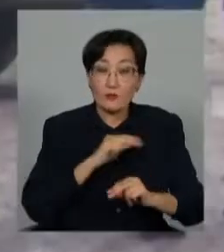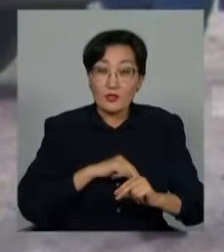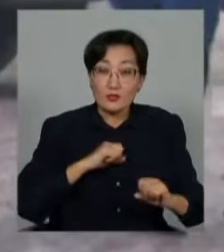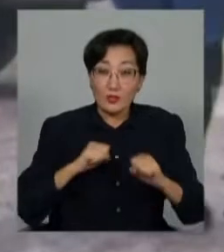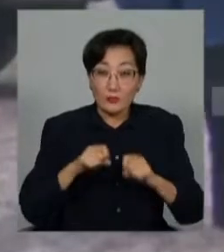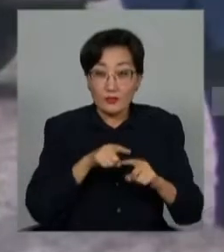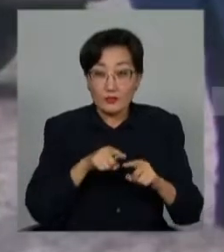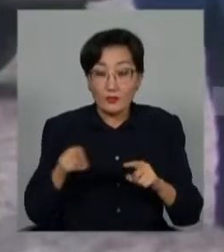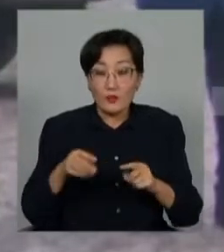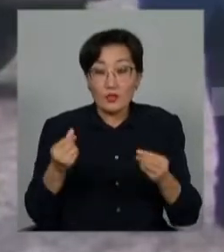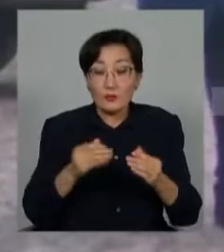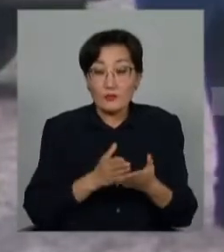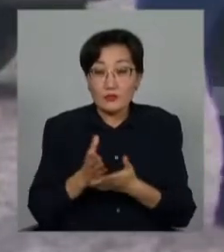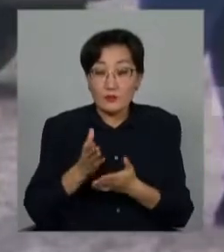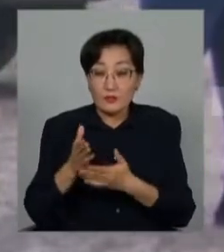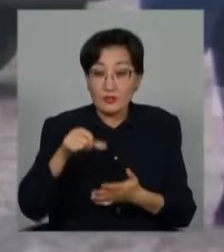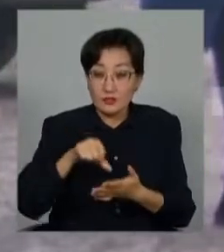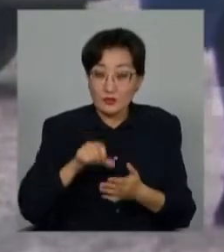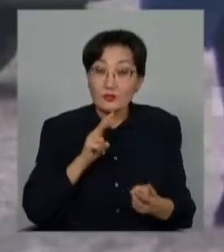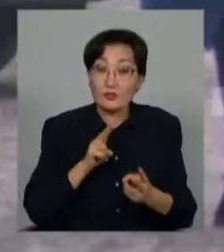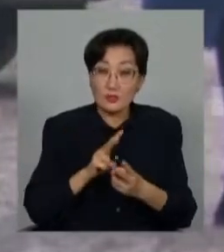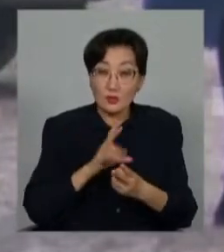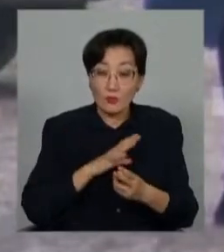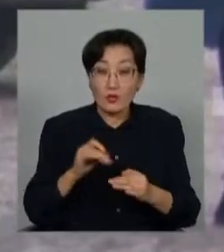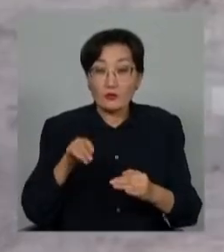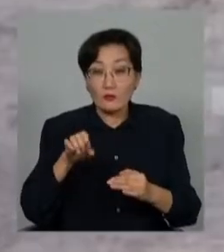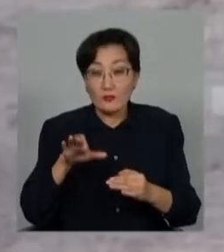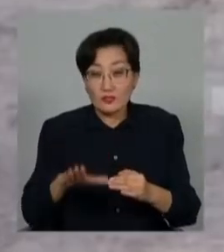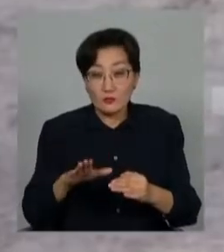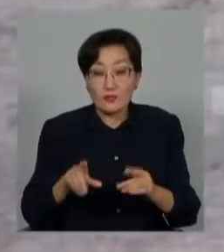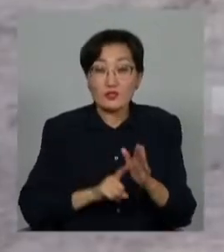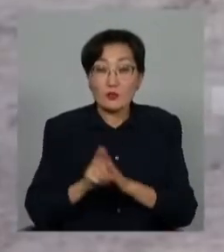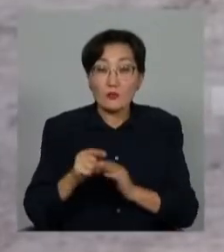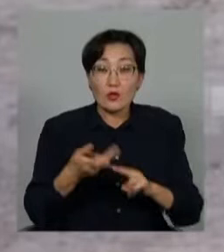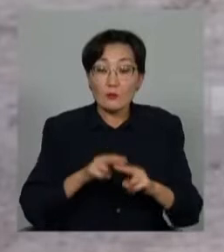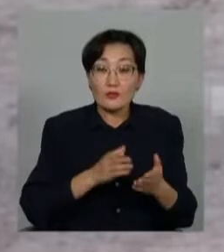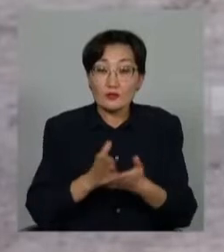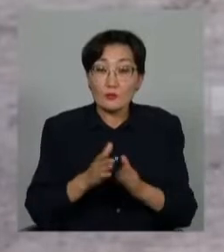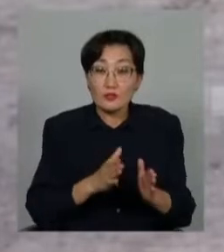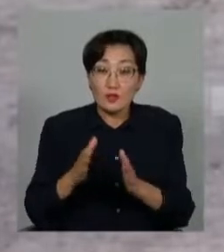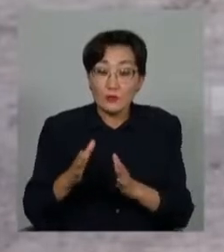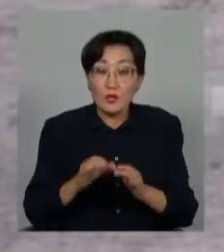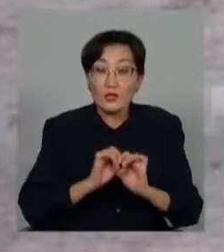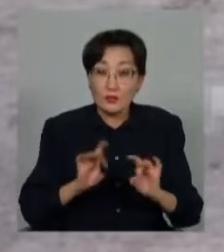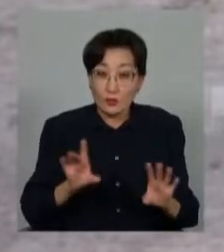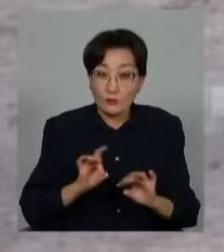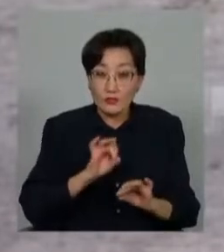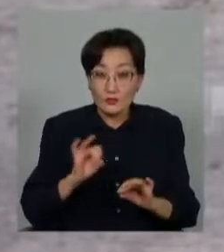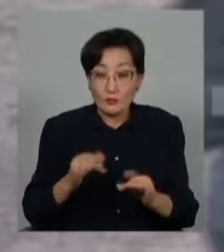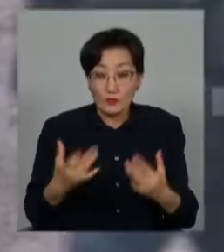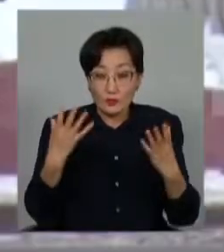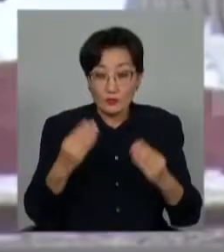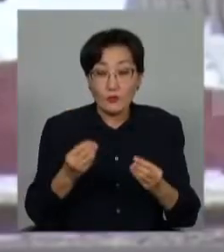сапары барысында қаржы секторының өкілдерімен кездесті. Қасым-Жомарт Тоқаев ең алдымен осы саланың тұрақтылығына тоқталды. Сондай-ақ